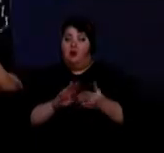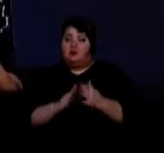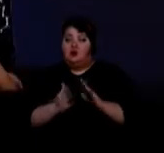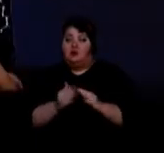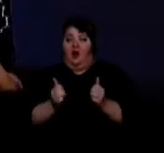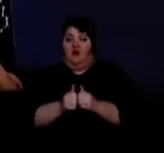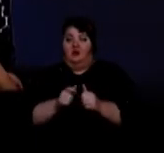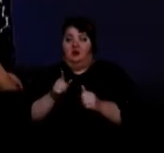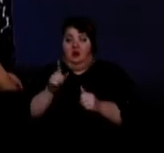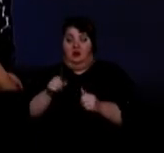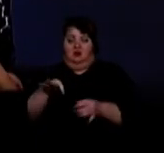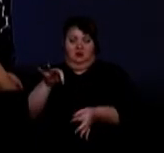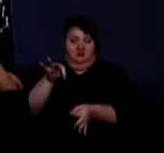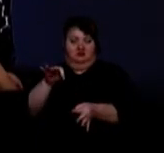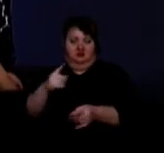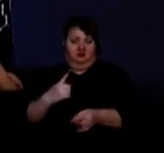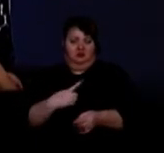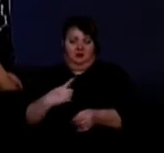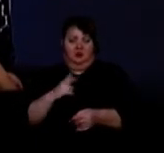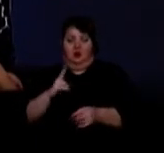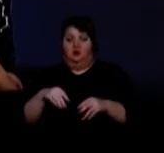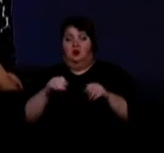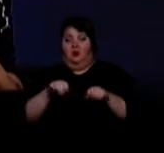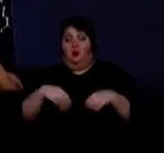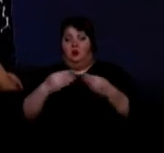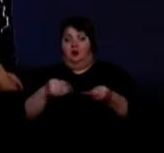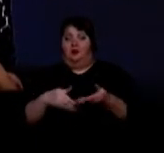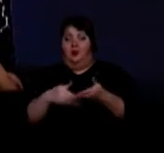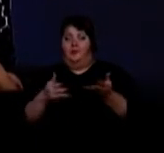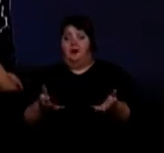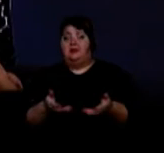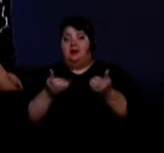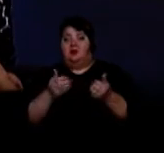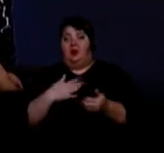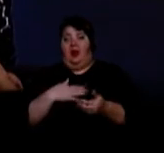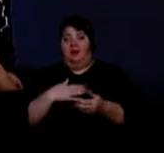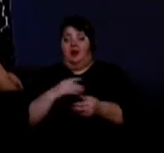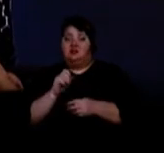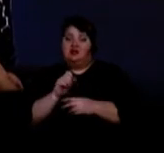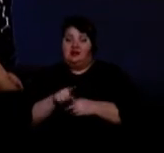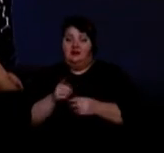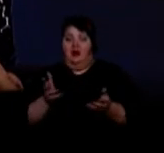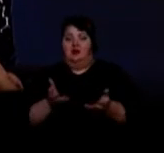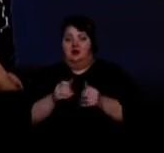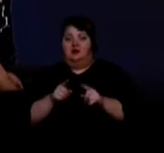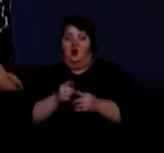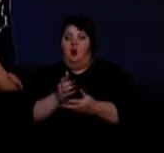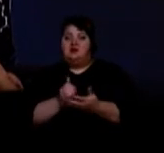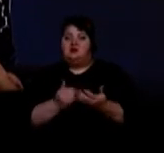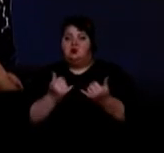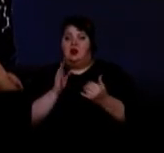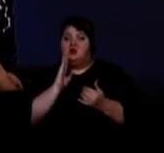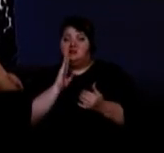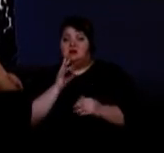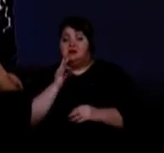возле нее нет никого, кто бы мог дать ей поддержку. И вот наша задача – найти этот ресурс для женщины,